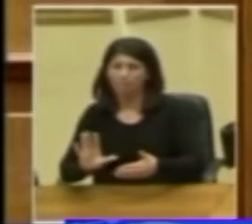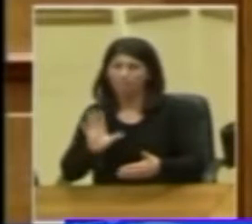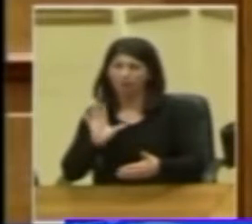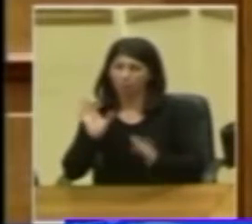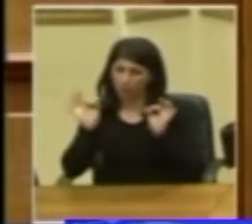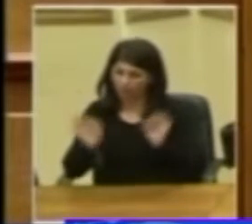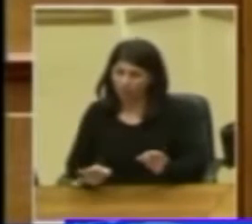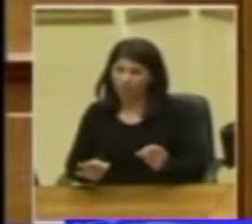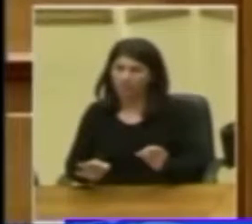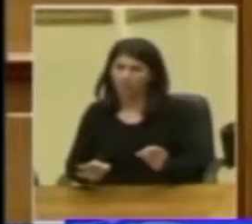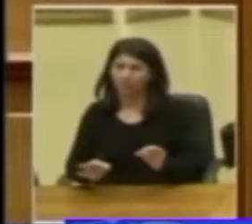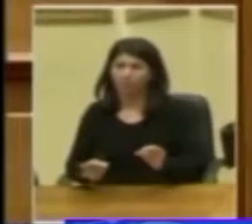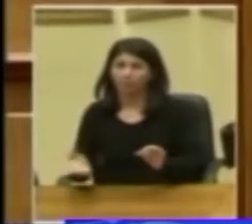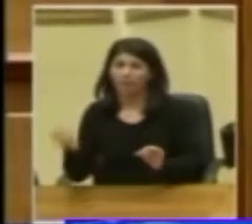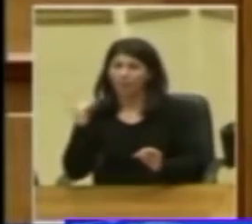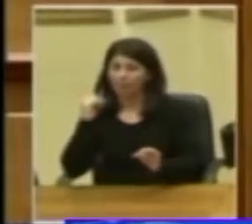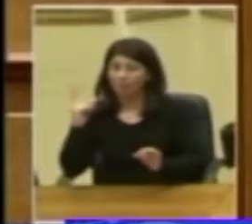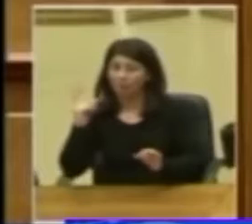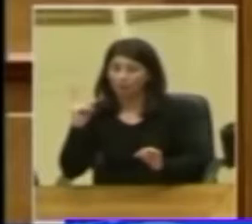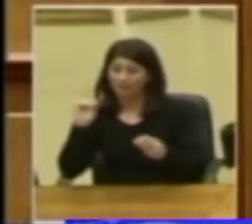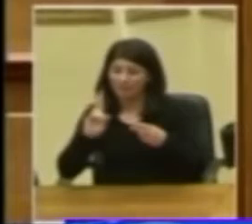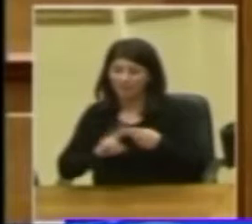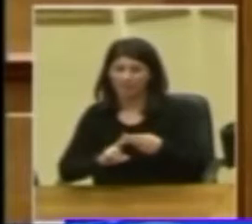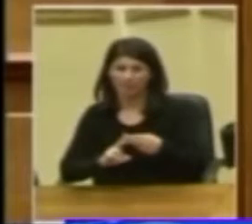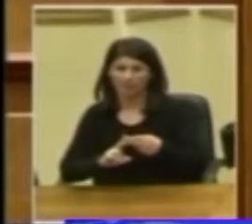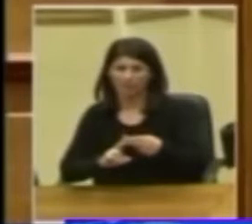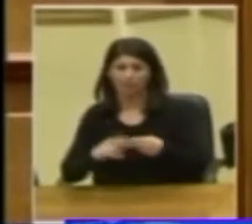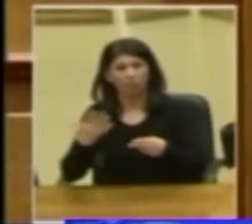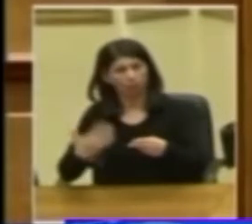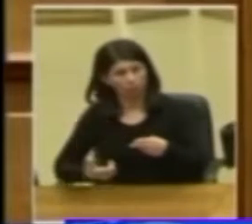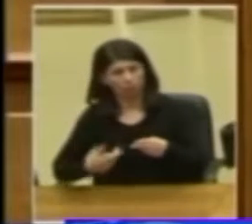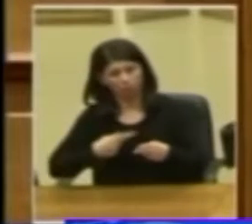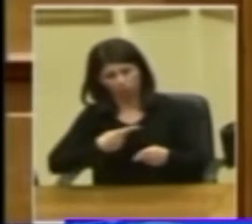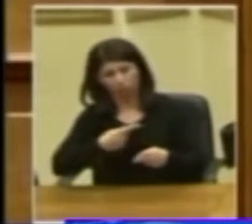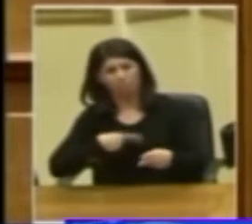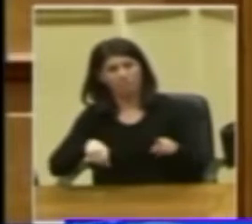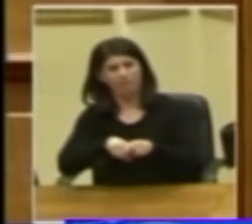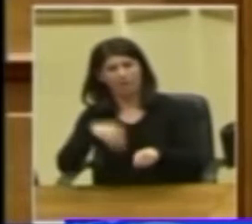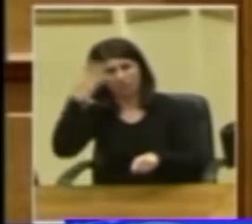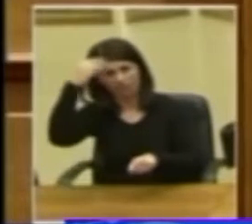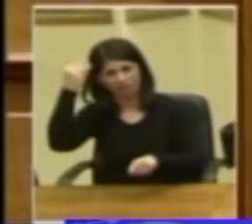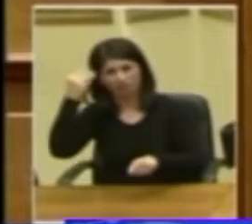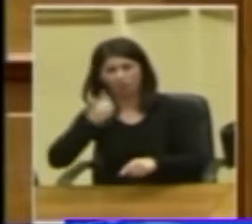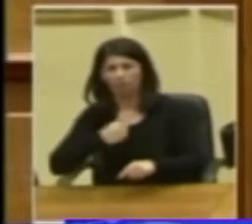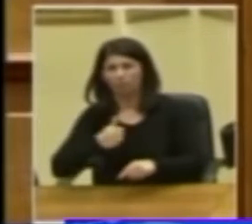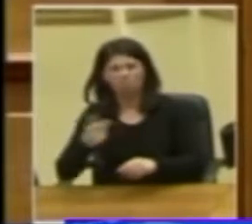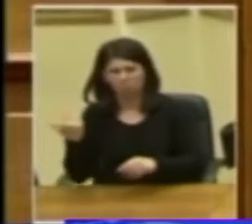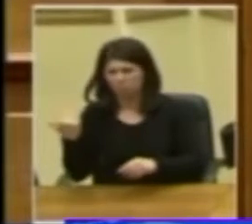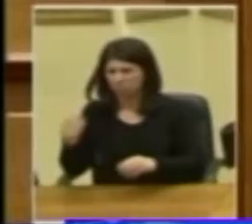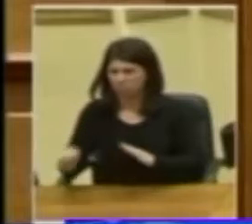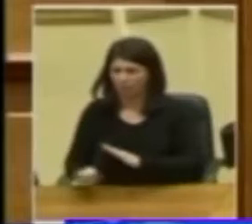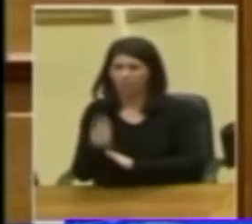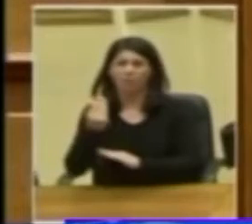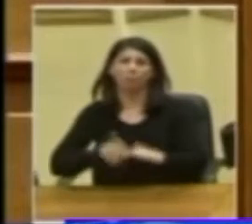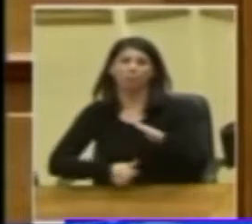πιο ακριβής, από την πρώτη συνάντηση που είχα με τον κύριο Τσίπρα, μόλις είχα εκλεγεί πρόεδρος της